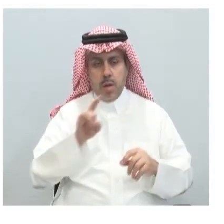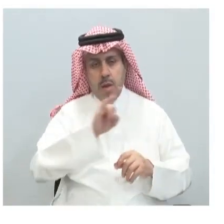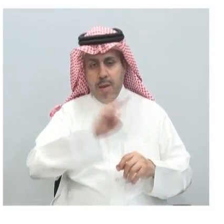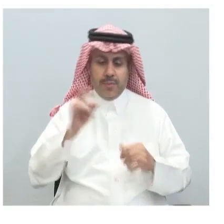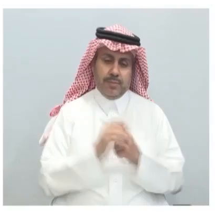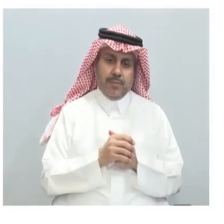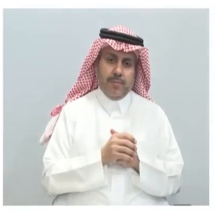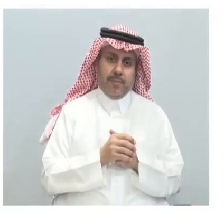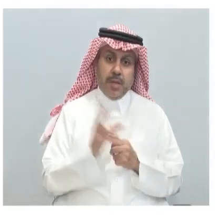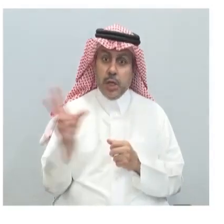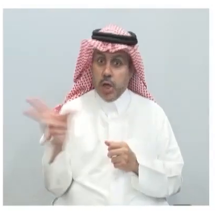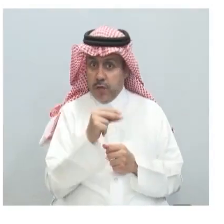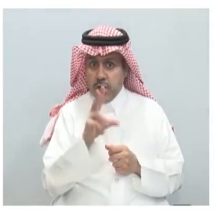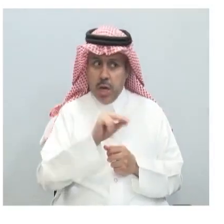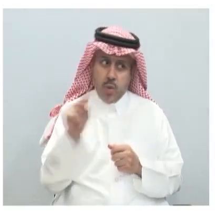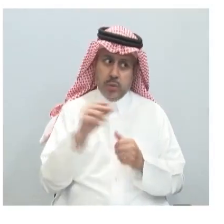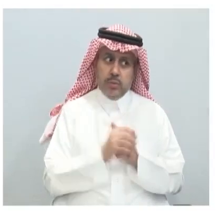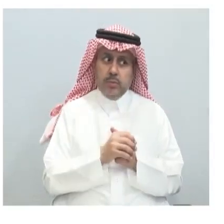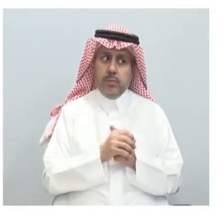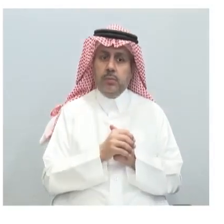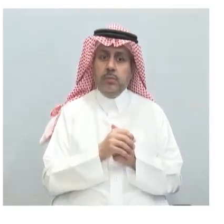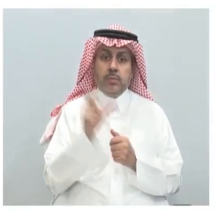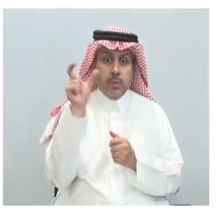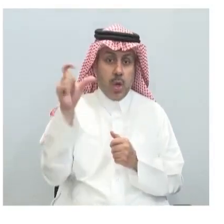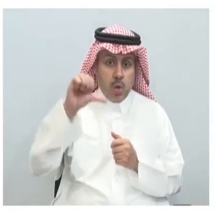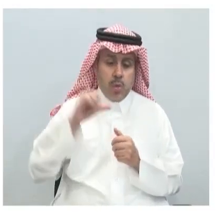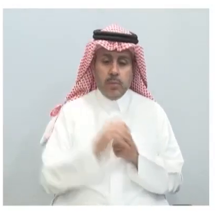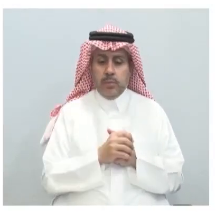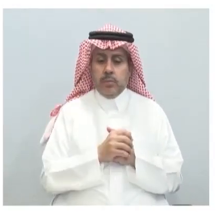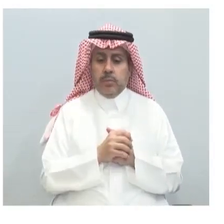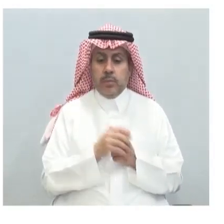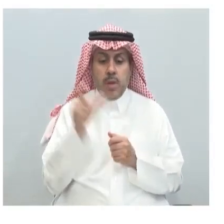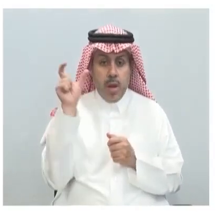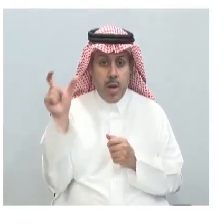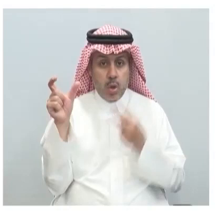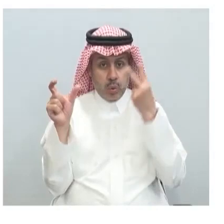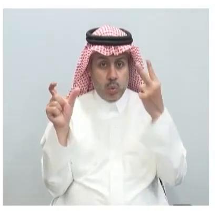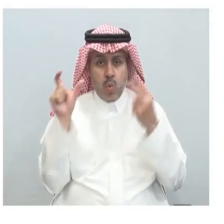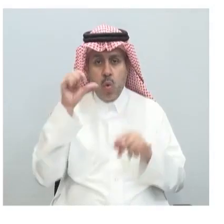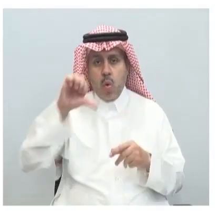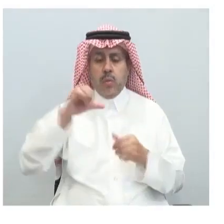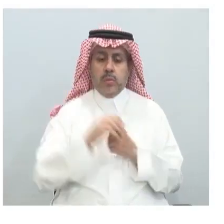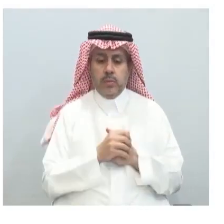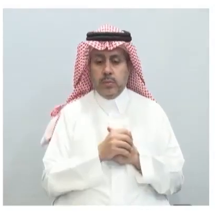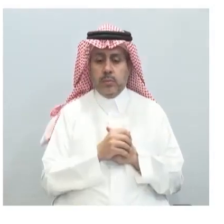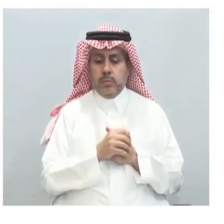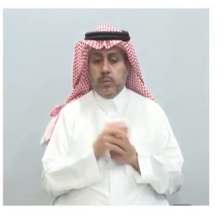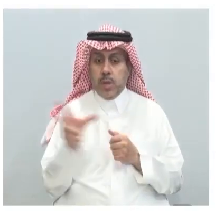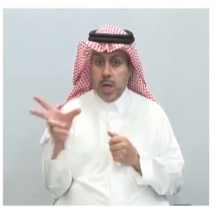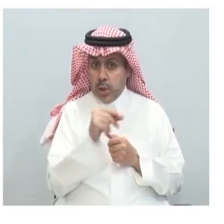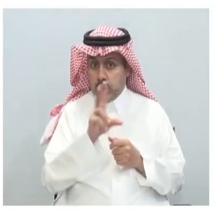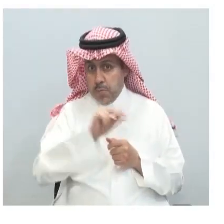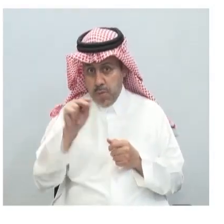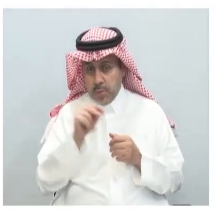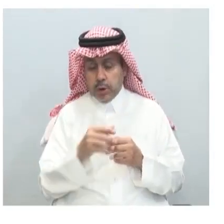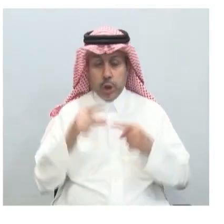سيعطيني نفس النواتج سيعطيني ال n ا ويعطيني هنا ال n 2o اذا نفس الناتج اذا هل